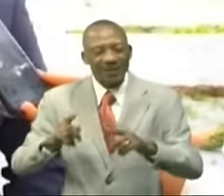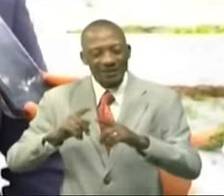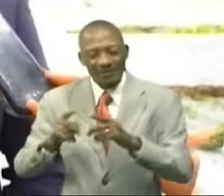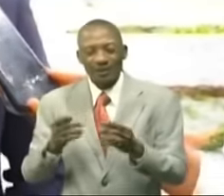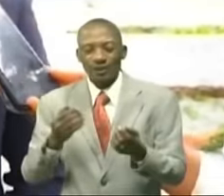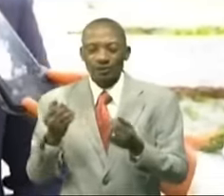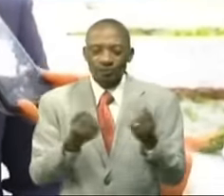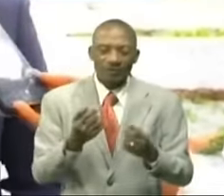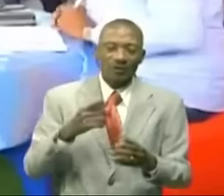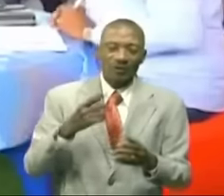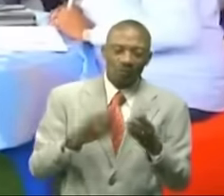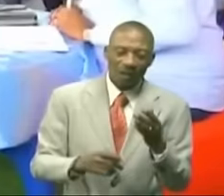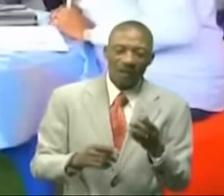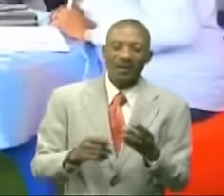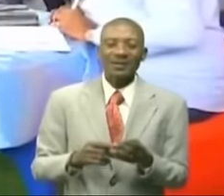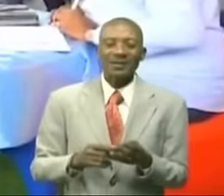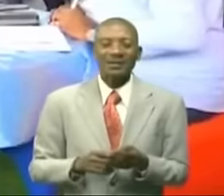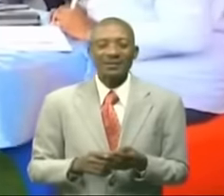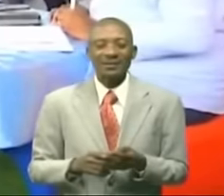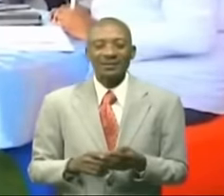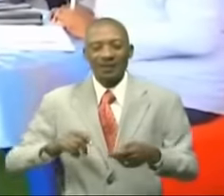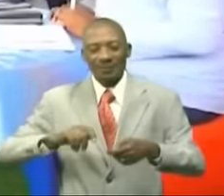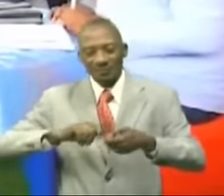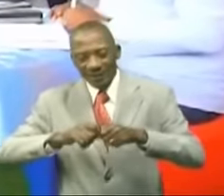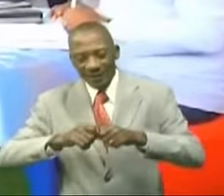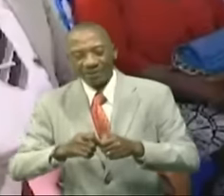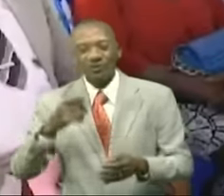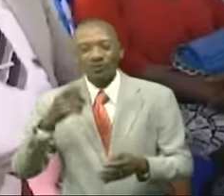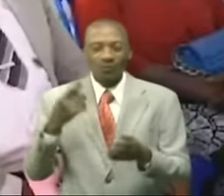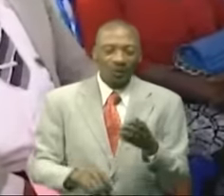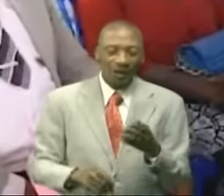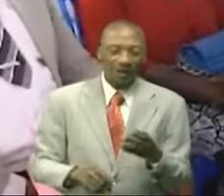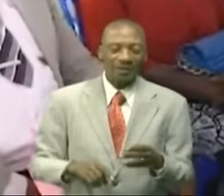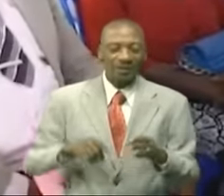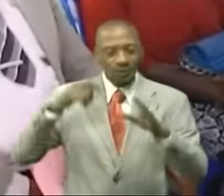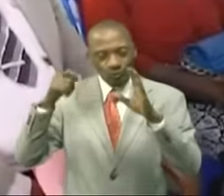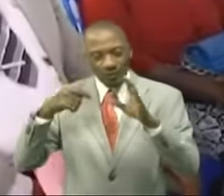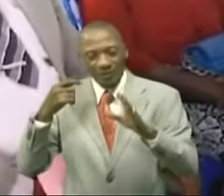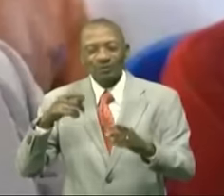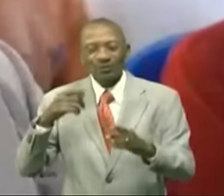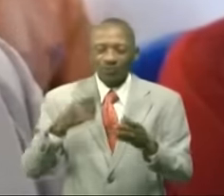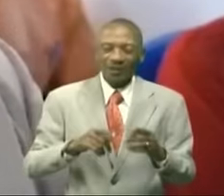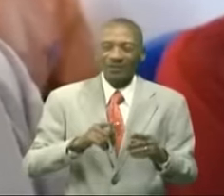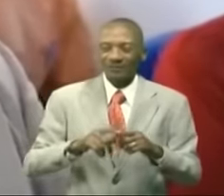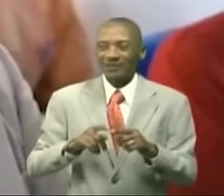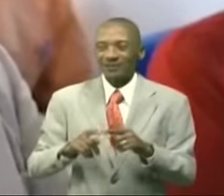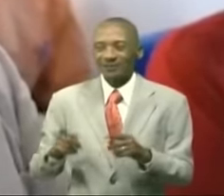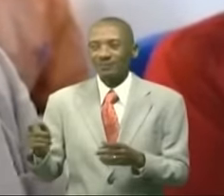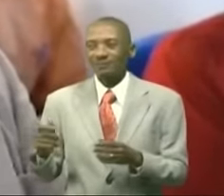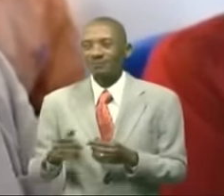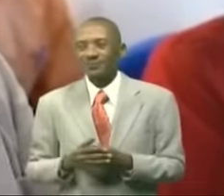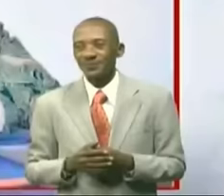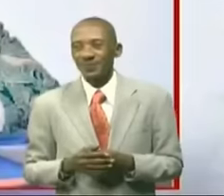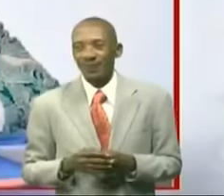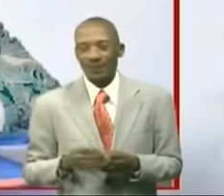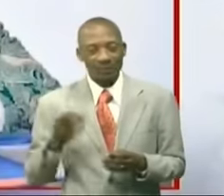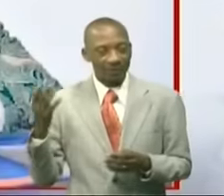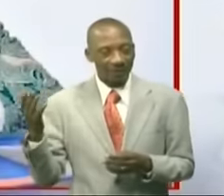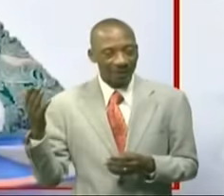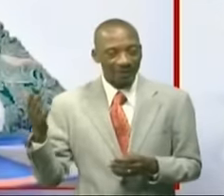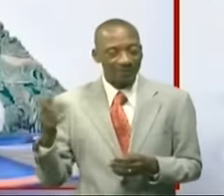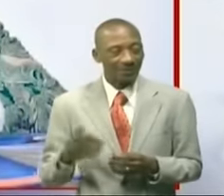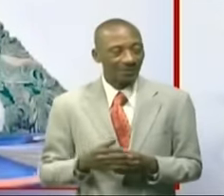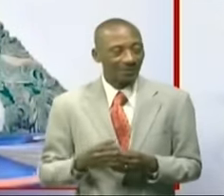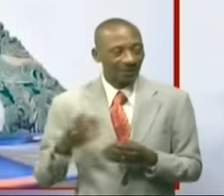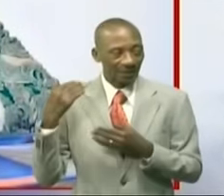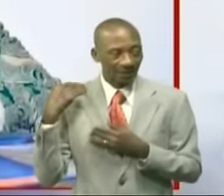famille, avec des promesses. Et je pense que dès que l'INPP pourra avoir ce terrain, et la direction générale qui est